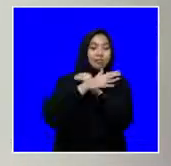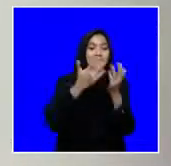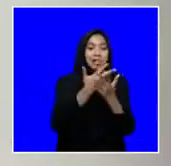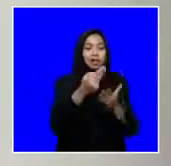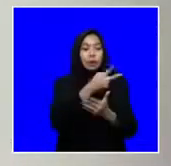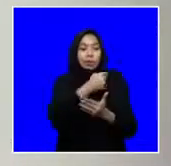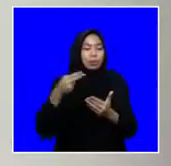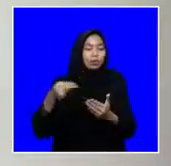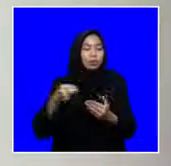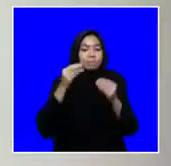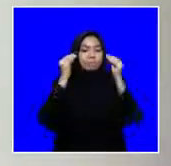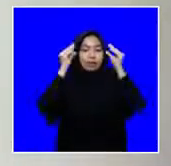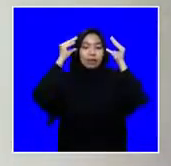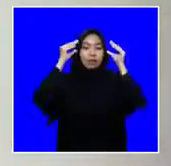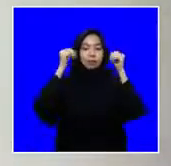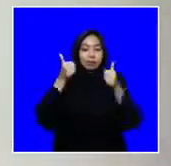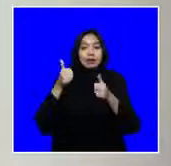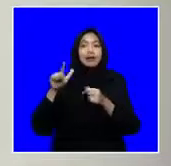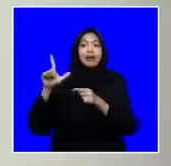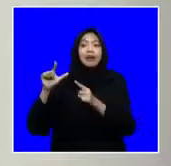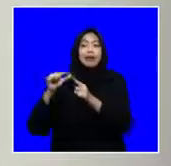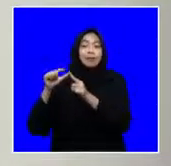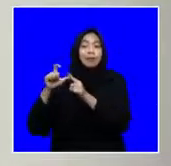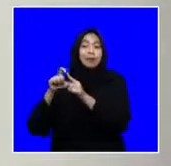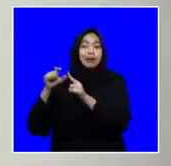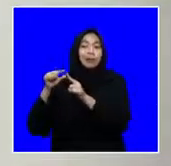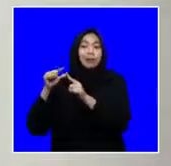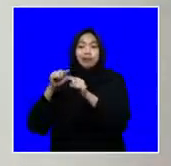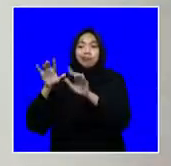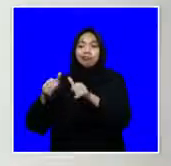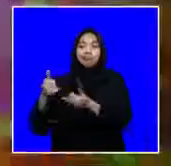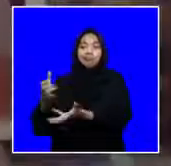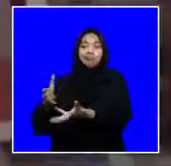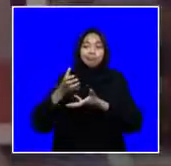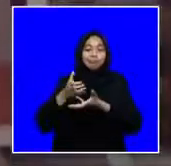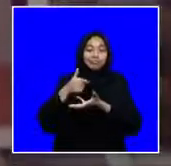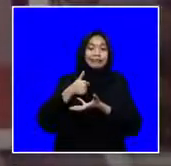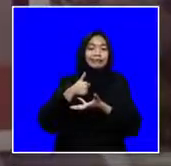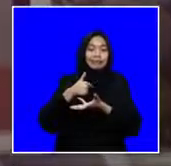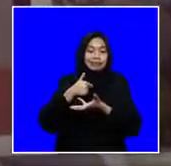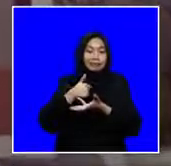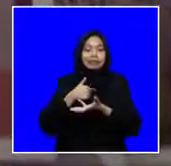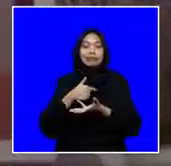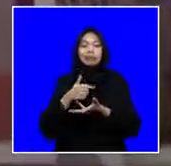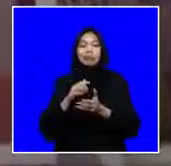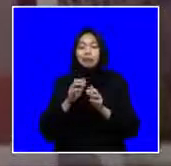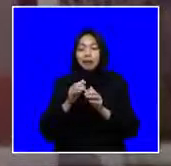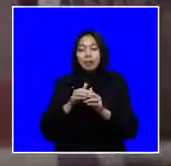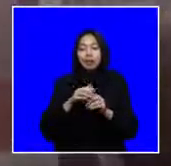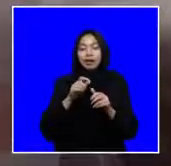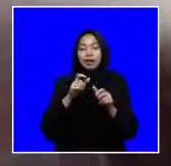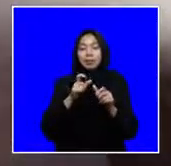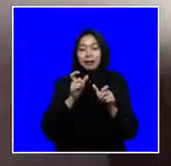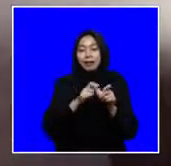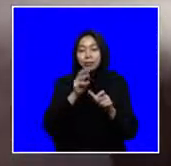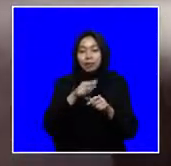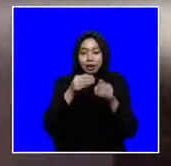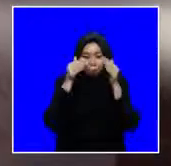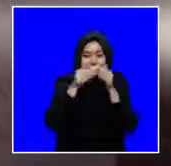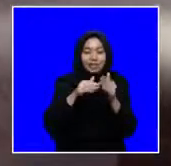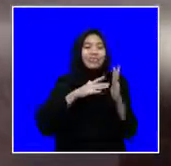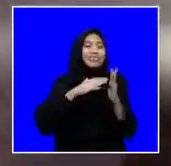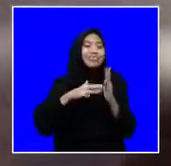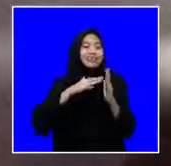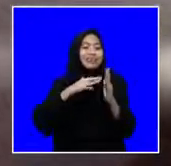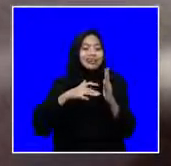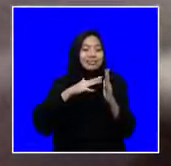bangsa. Dengan beasiswa LPDP, saya berhasil menyandang gelar doktor bidang literasi di usia 29 tahun dari kampus